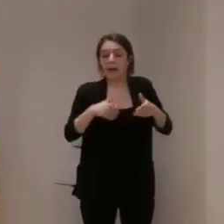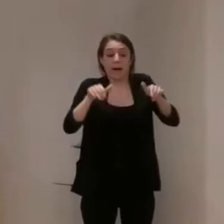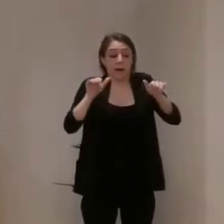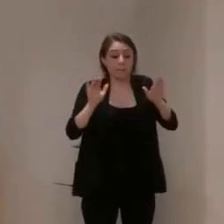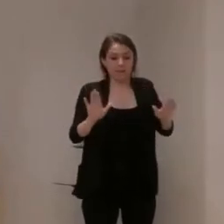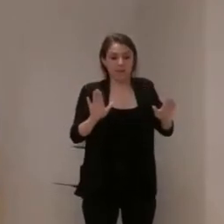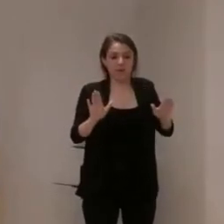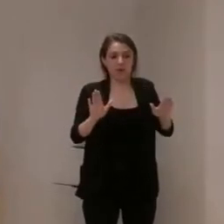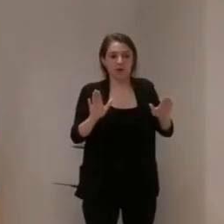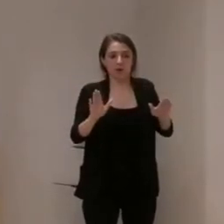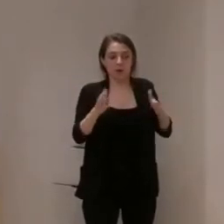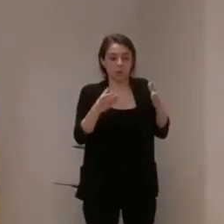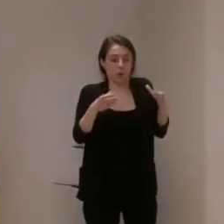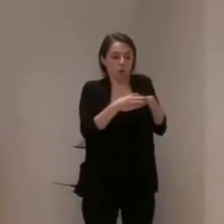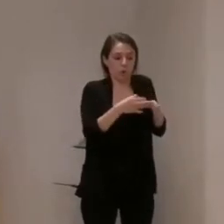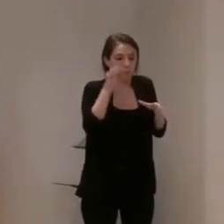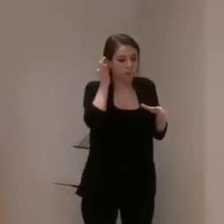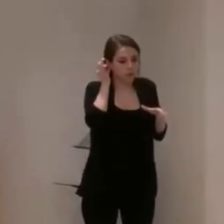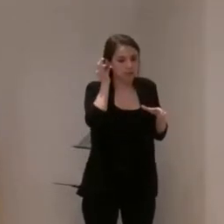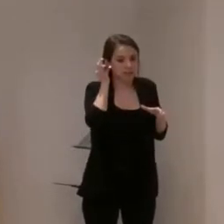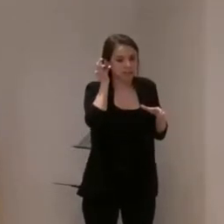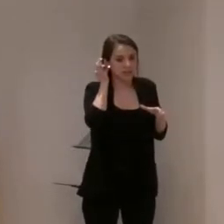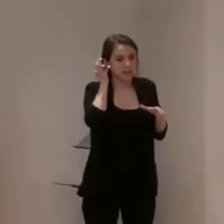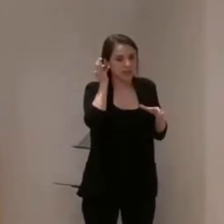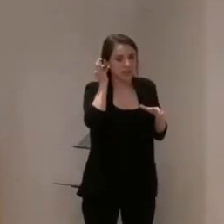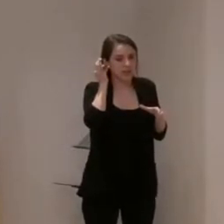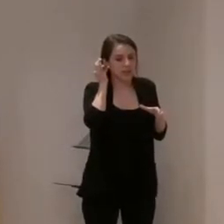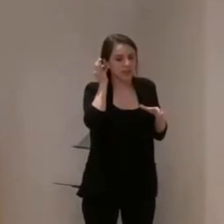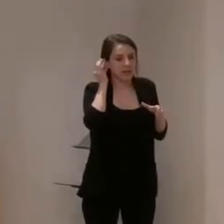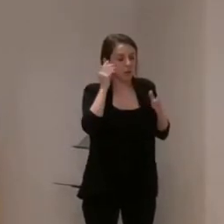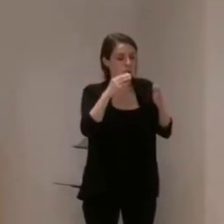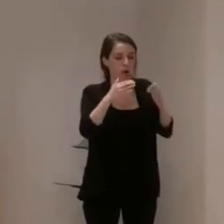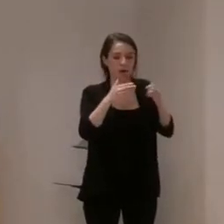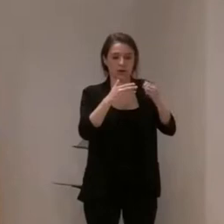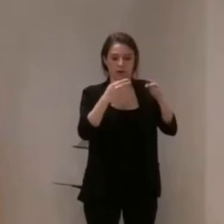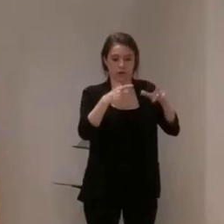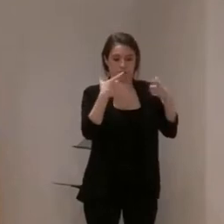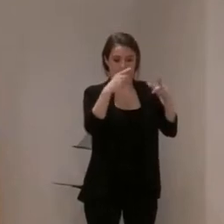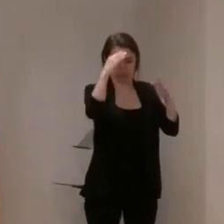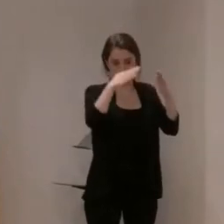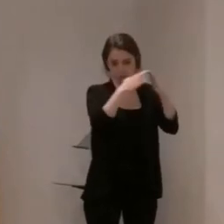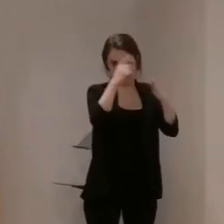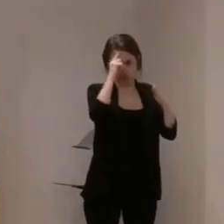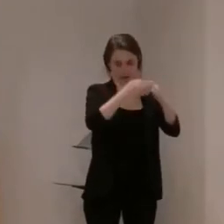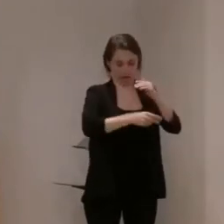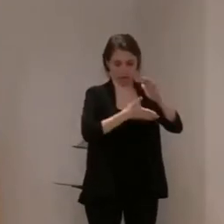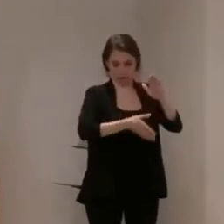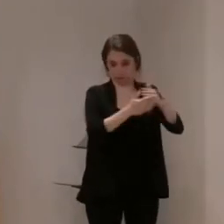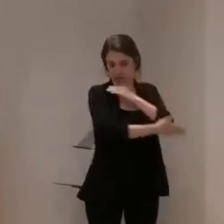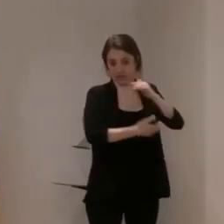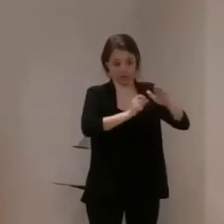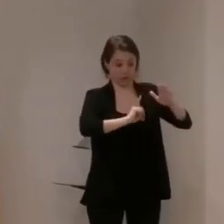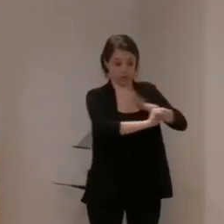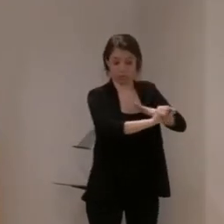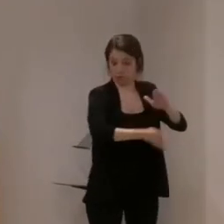per les dones això no ens acabava quan sortíem de Via Laietana. Quan les dones sortíem de Via Laietana, els homes